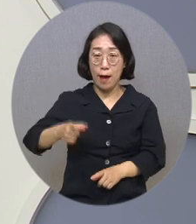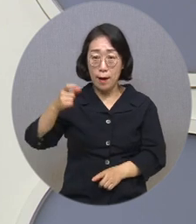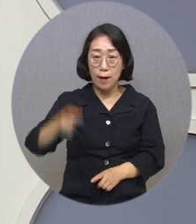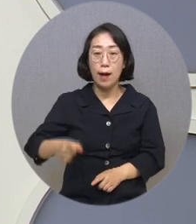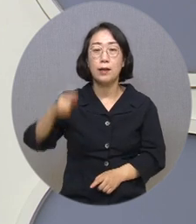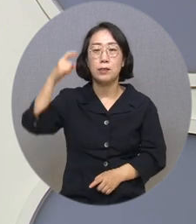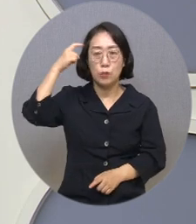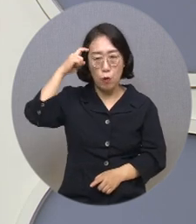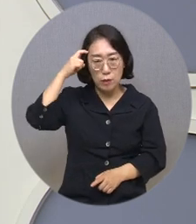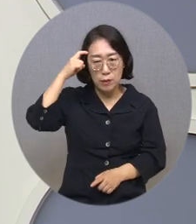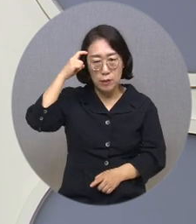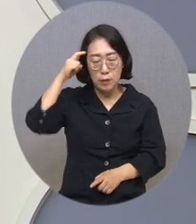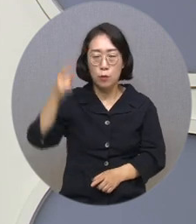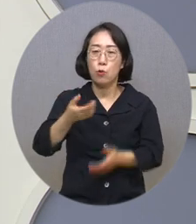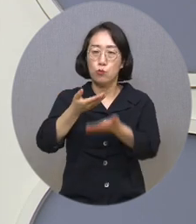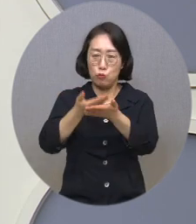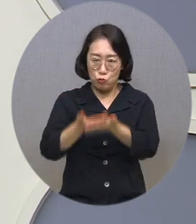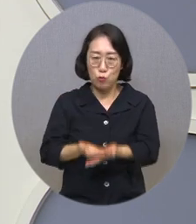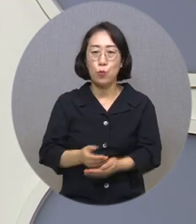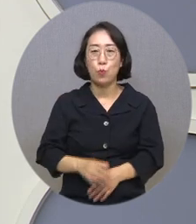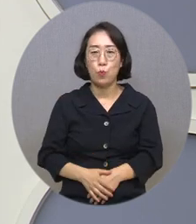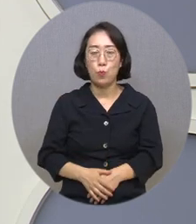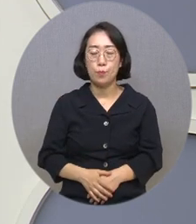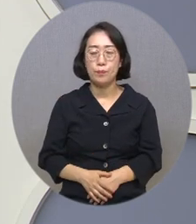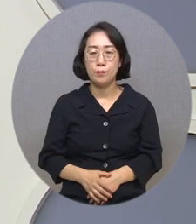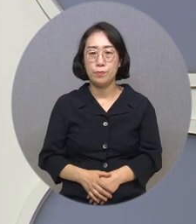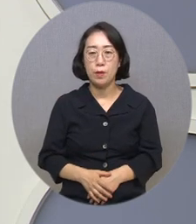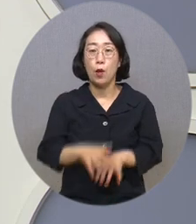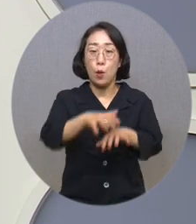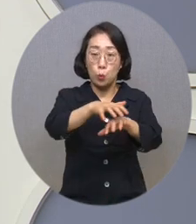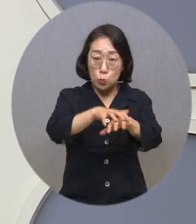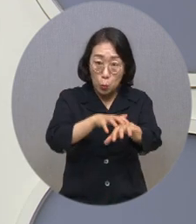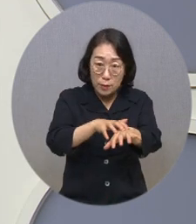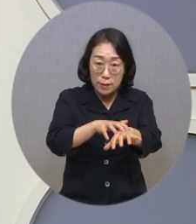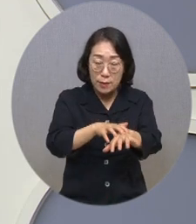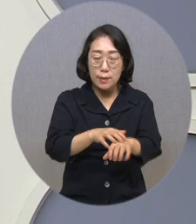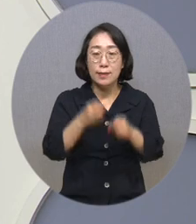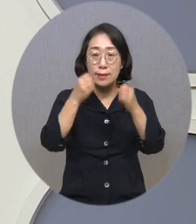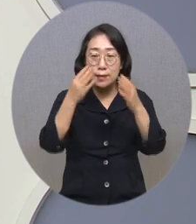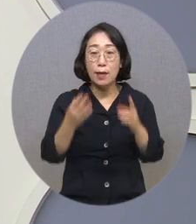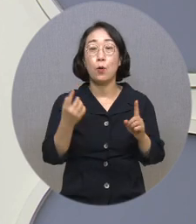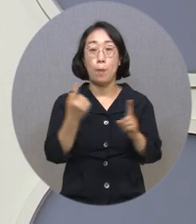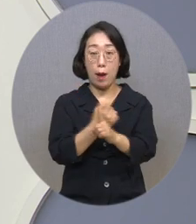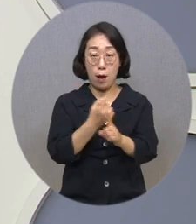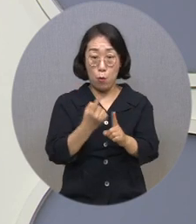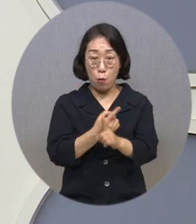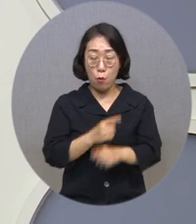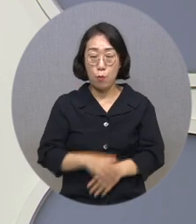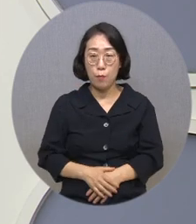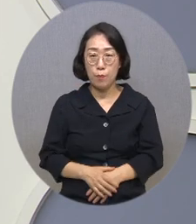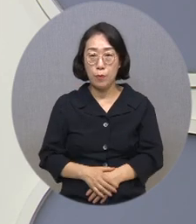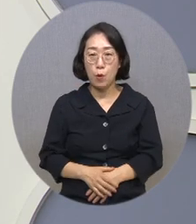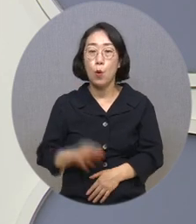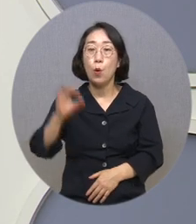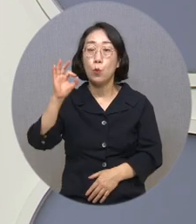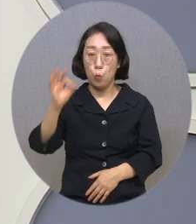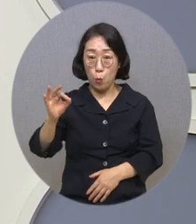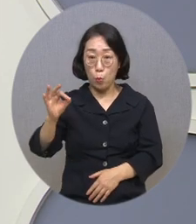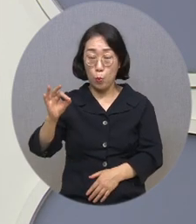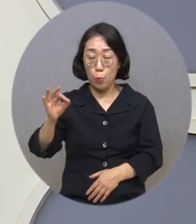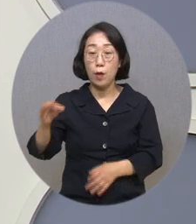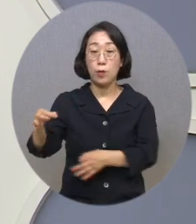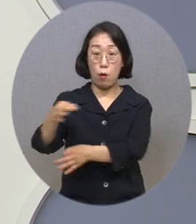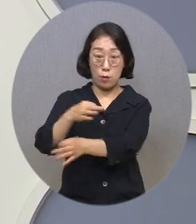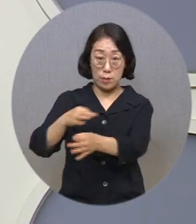저는 이제 좀 신경을 쓰고 있습니다. 그래서 조직 개편 쪽, 그다음에 이제 재정 쪽, 그다음에